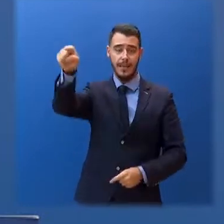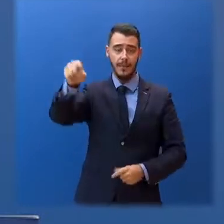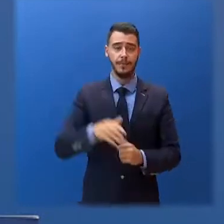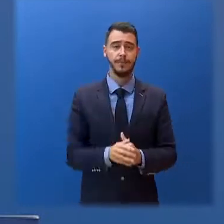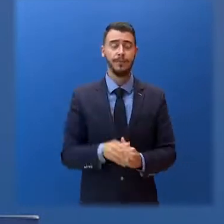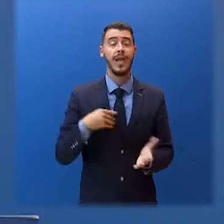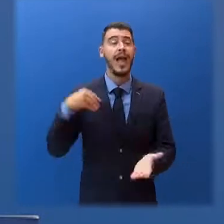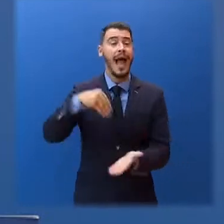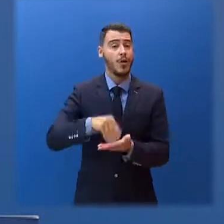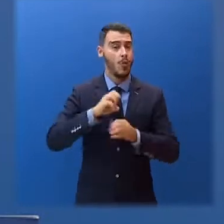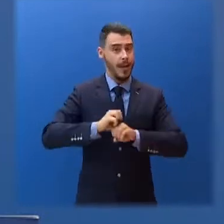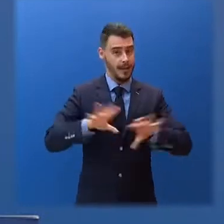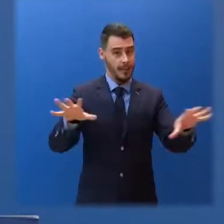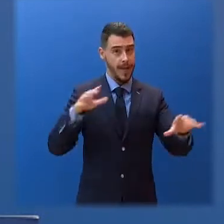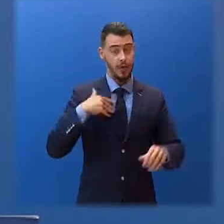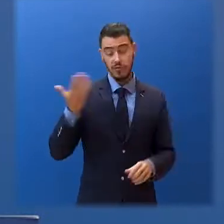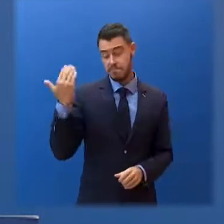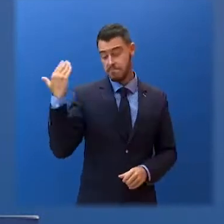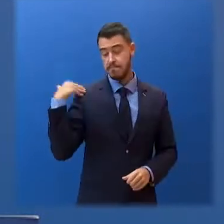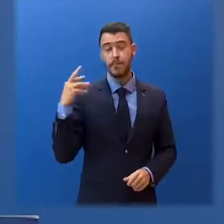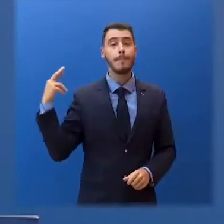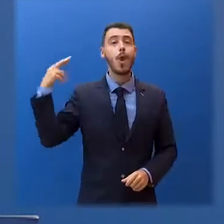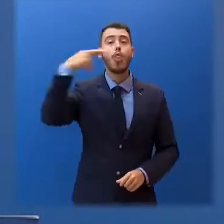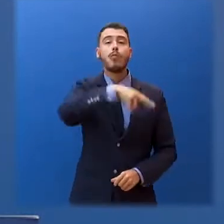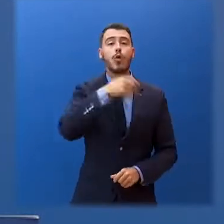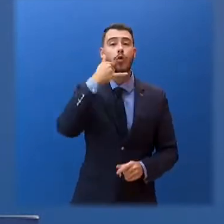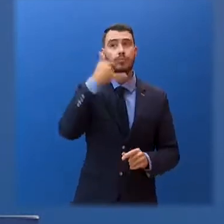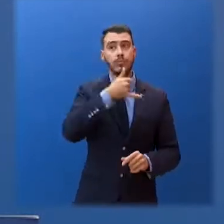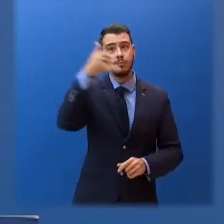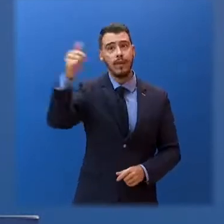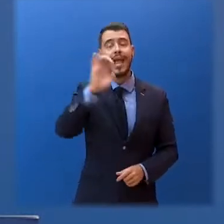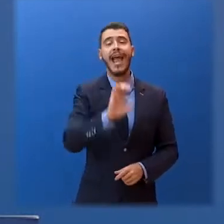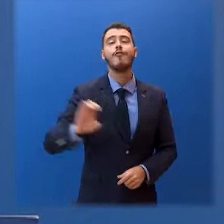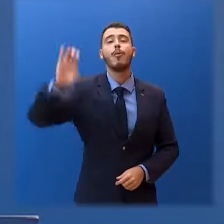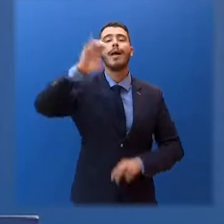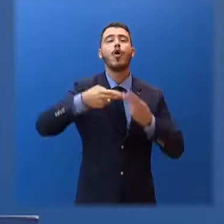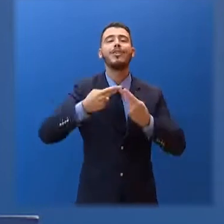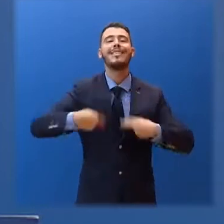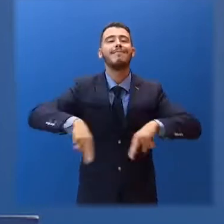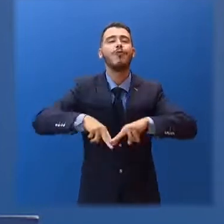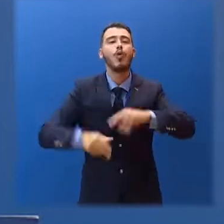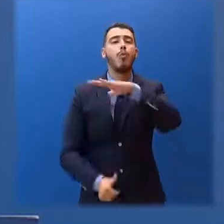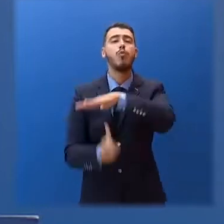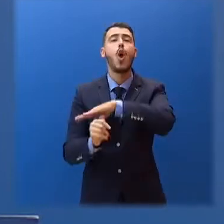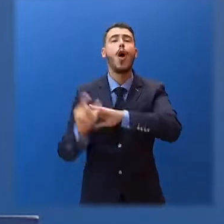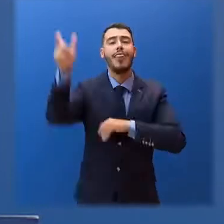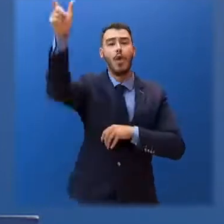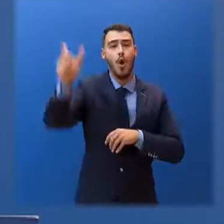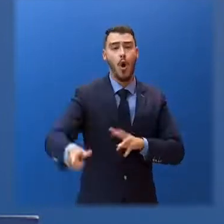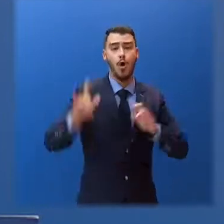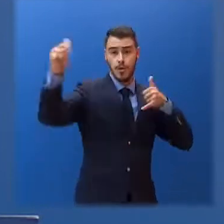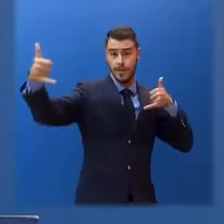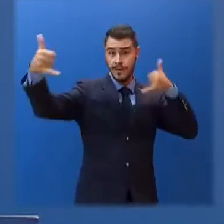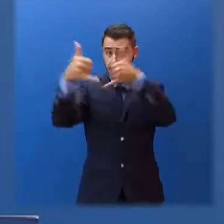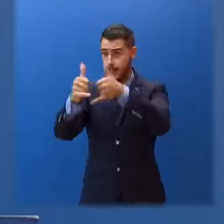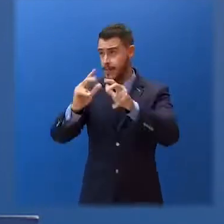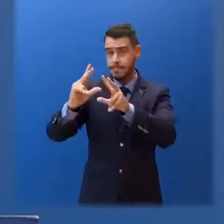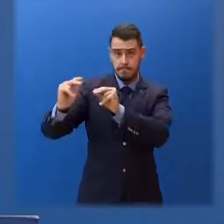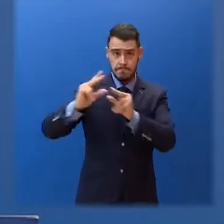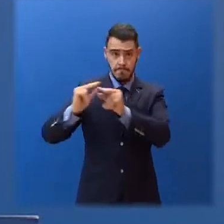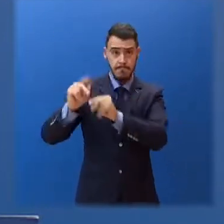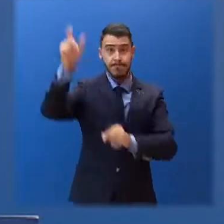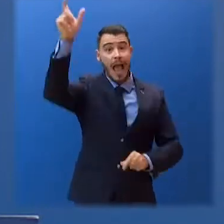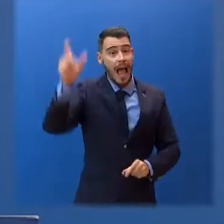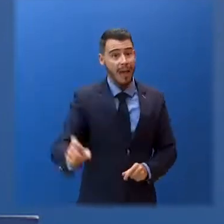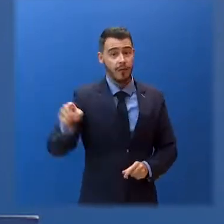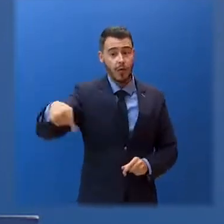λίγο τηλεφωνική συνομιλία με τον Πρόεδρο του Ευρωπαϊκού Συμβουλίου κ. Σαρλ Μισελ. Ο κ. Μισελ πρόκειται να επισκεφθεί την